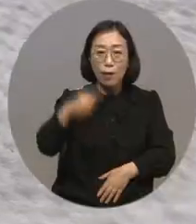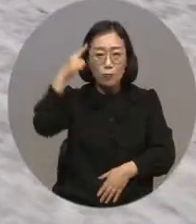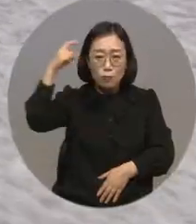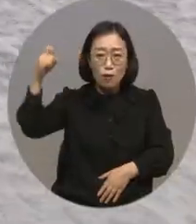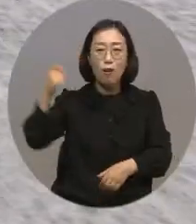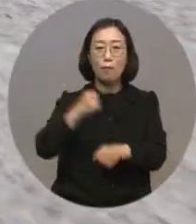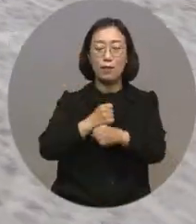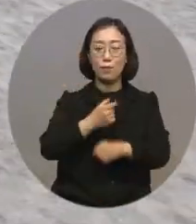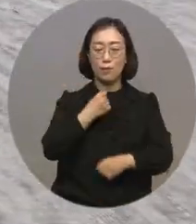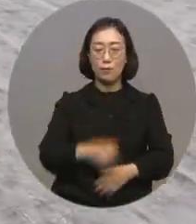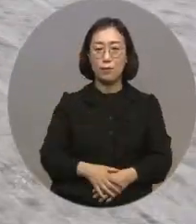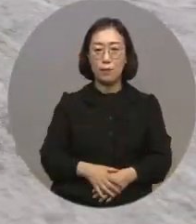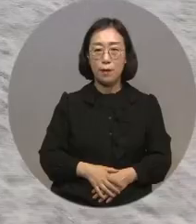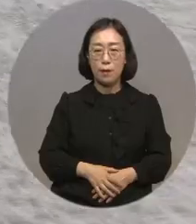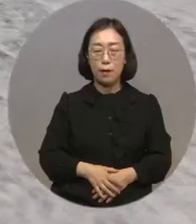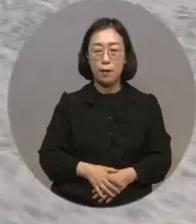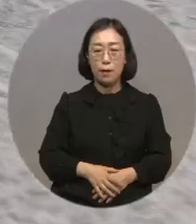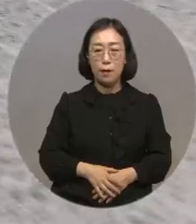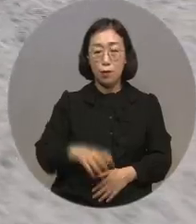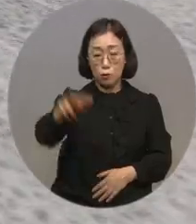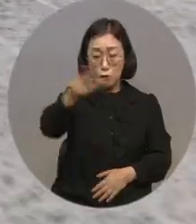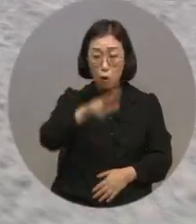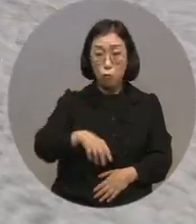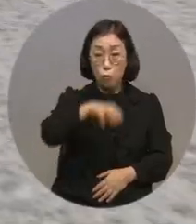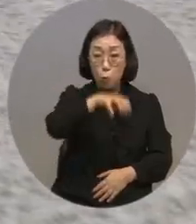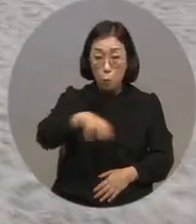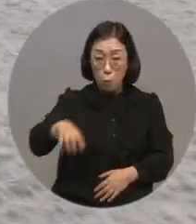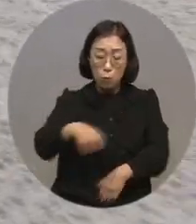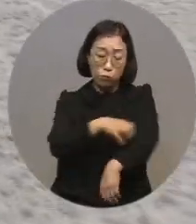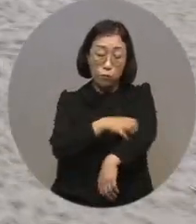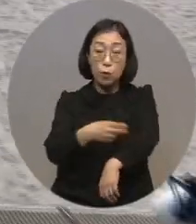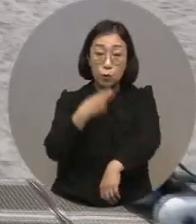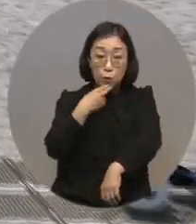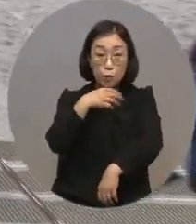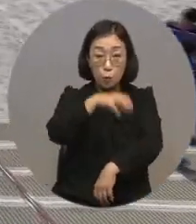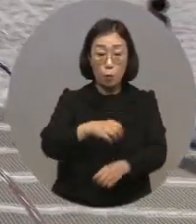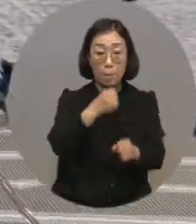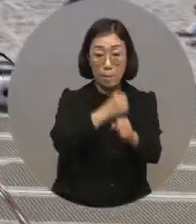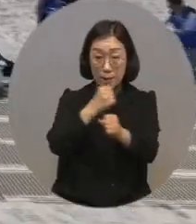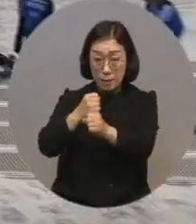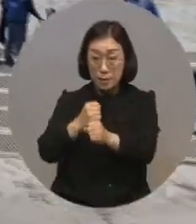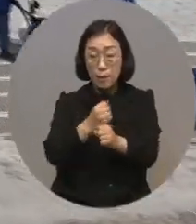싶어요. 국내 곳곳 무장애 환경 조성으로 모두가 즐길 수 있는